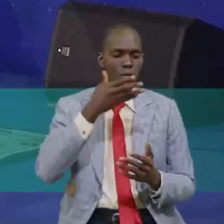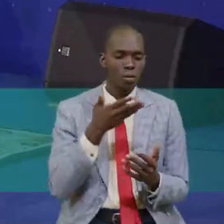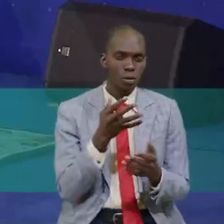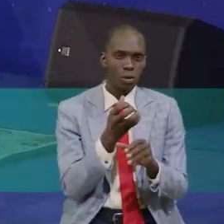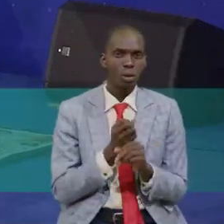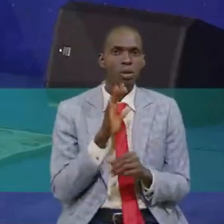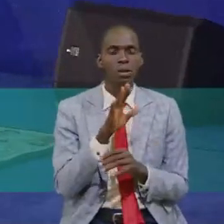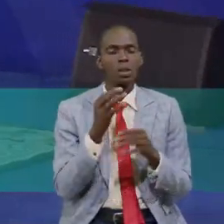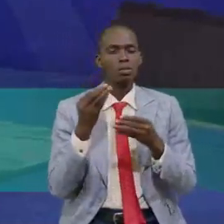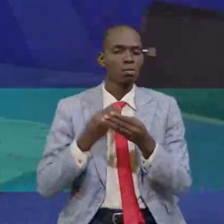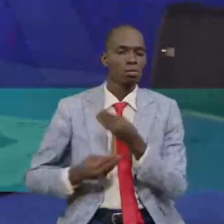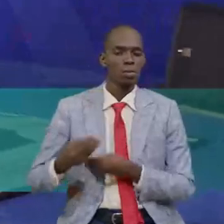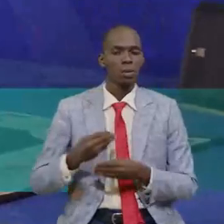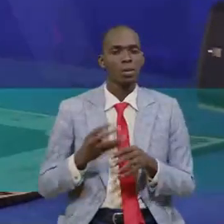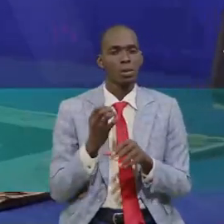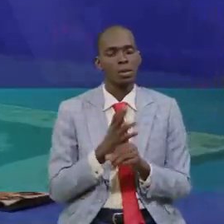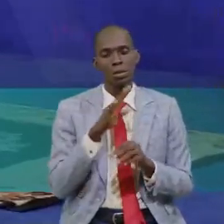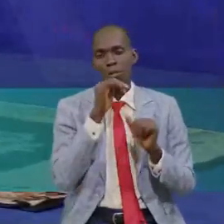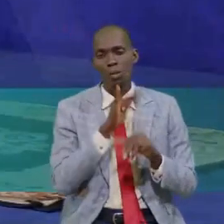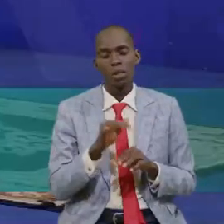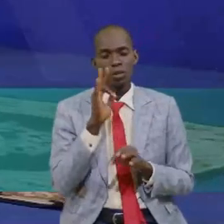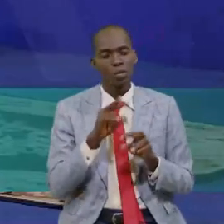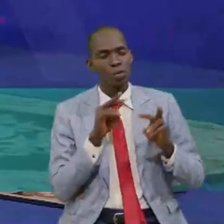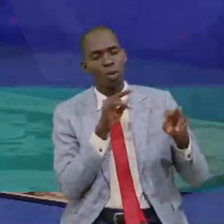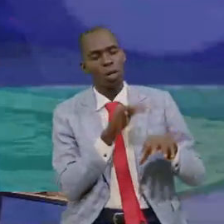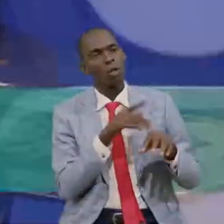dans, n'est pas leur héritage. Quand nous regardons ces géants-là,